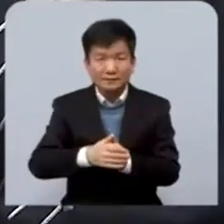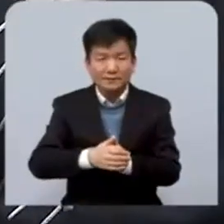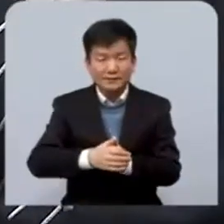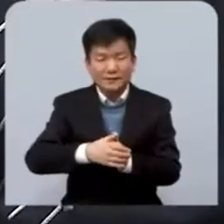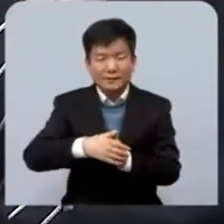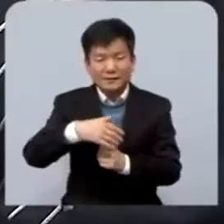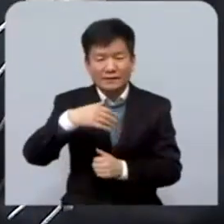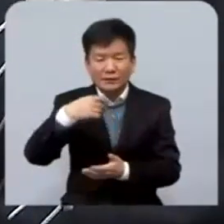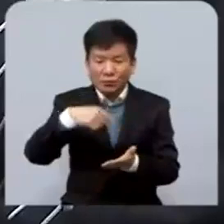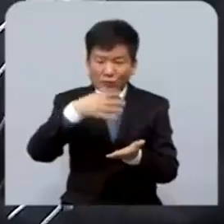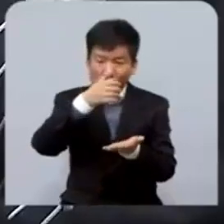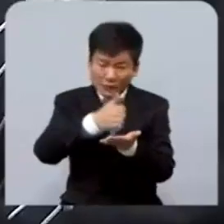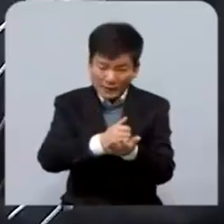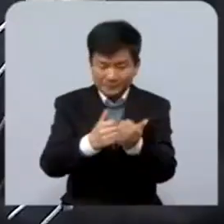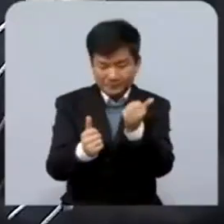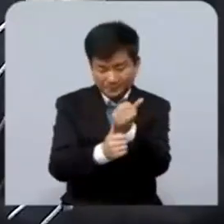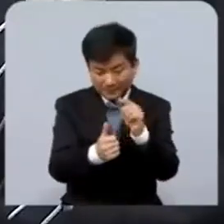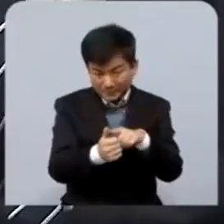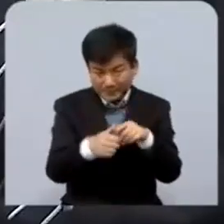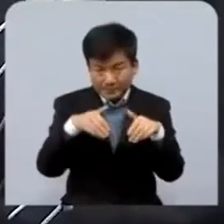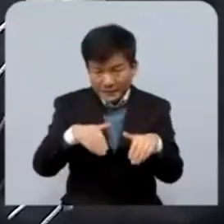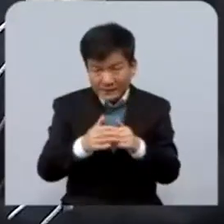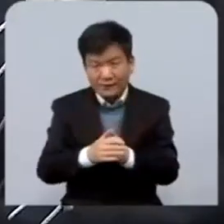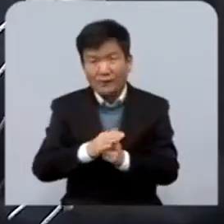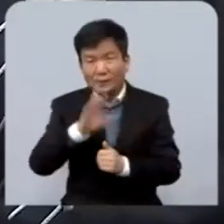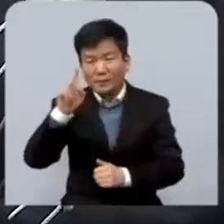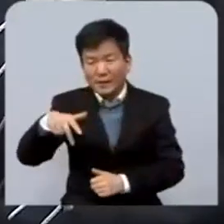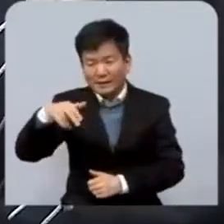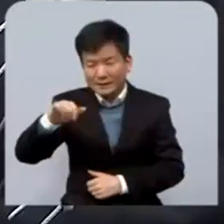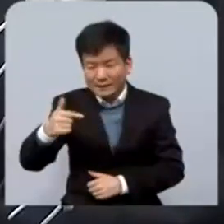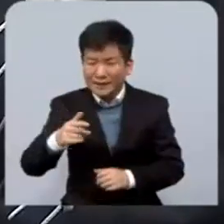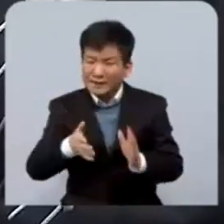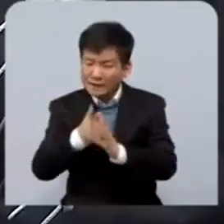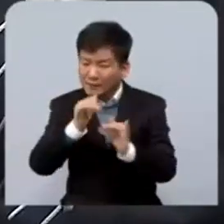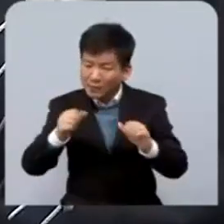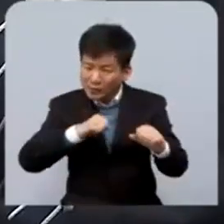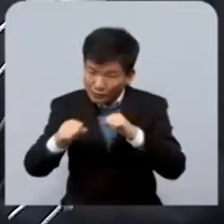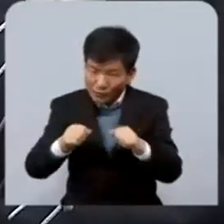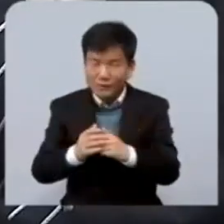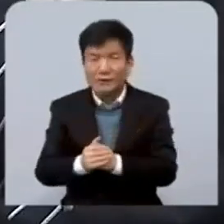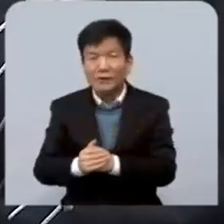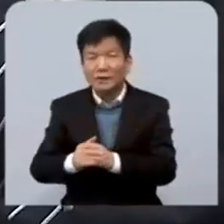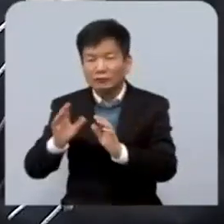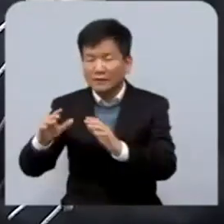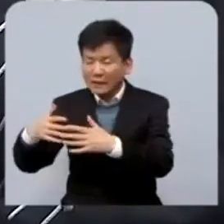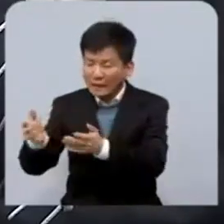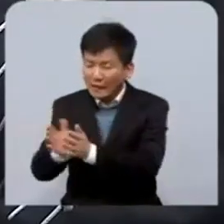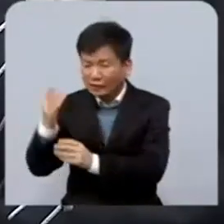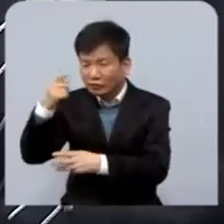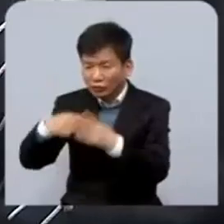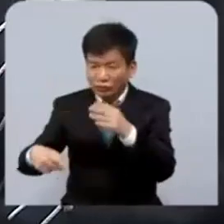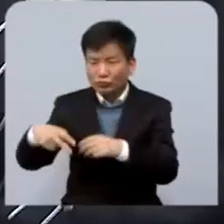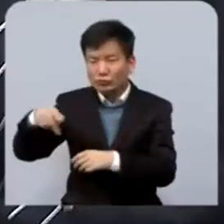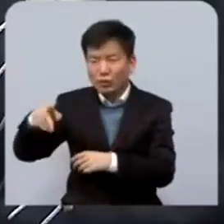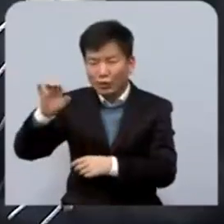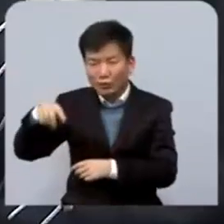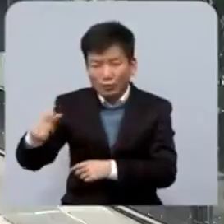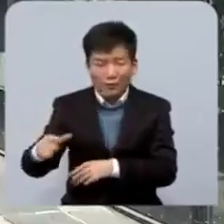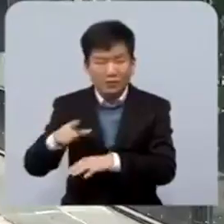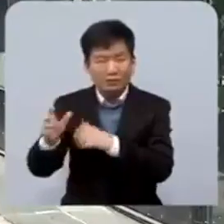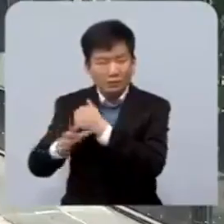전 충청북도교육감 정책비서와 박진재 시민활동가, 안창현 전 국민의당 청주서원